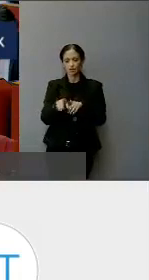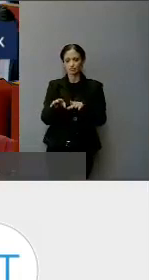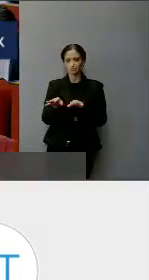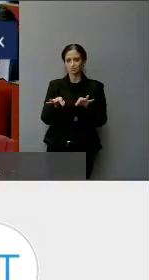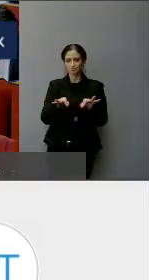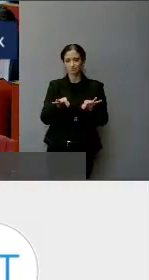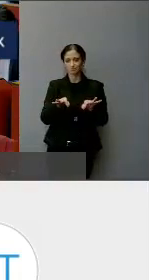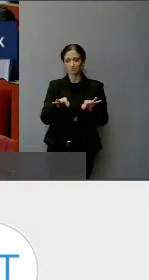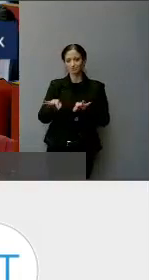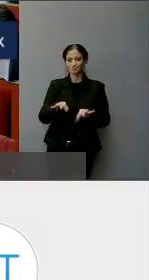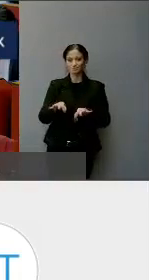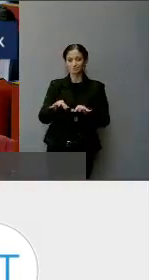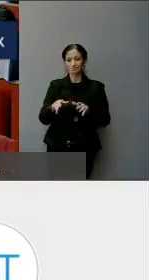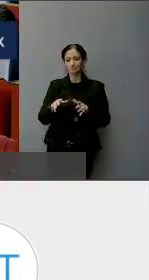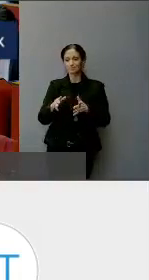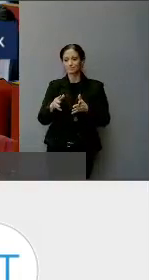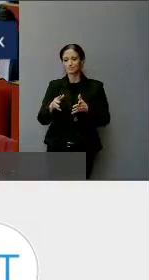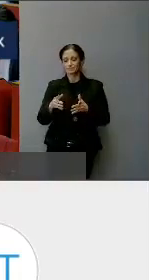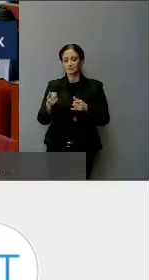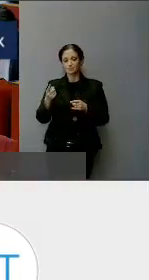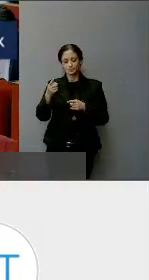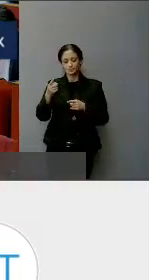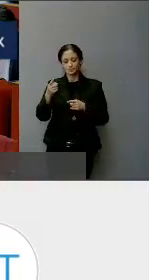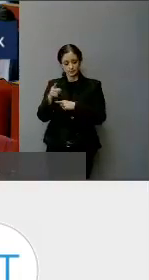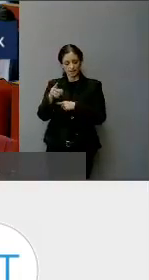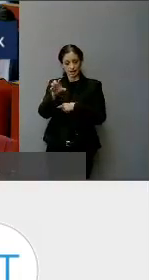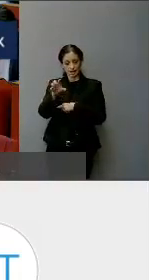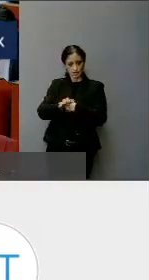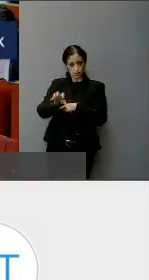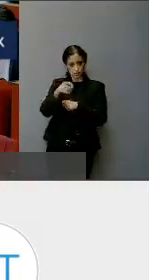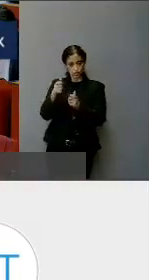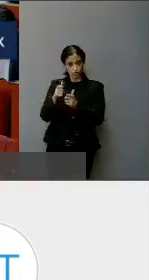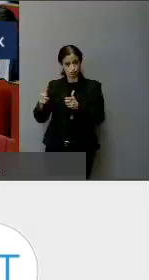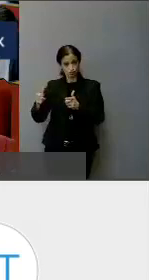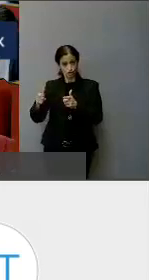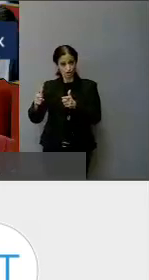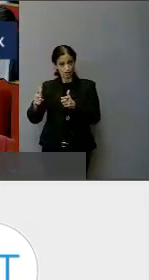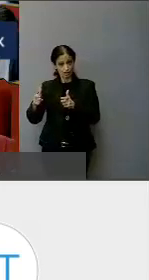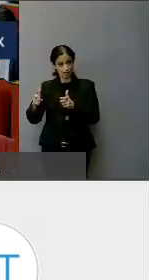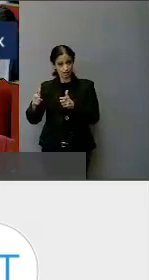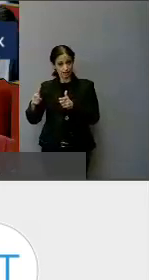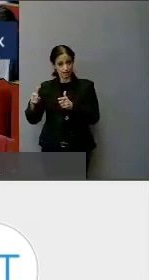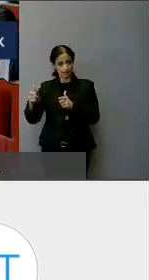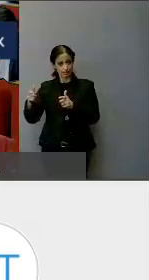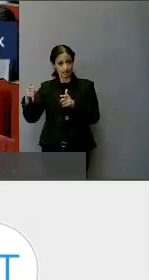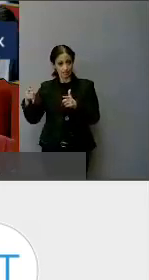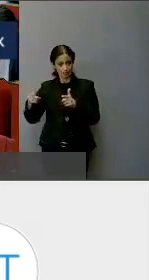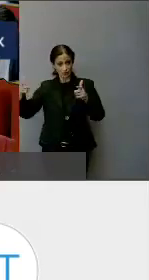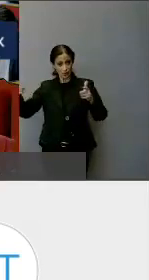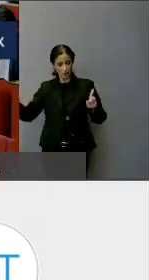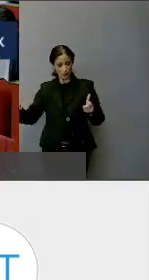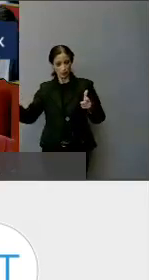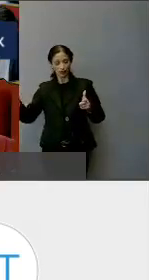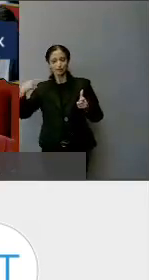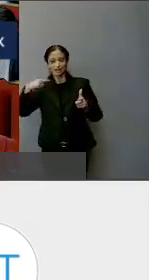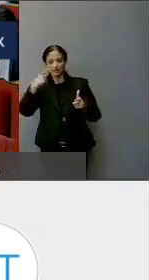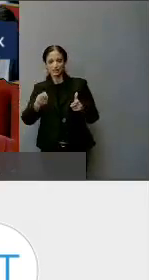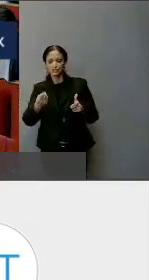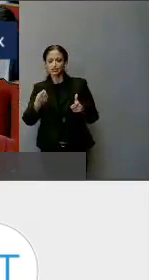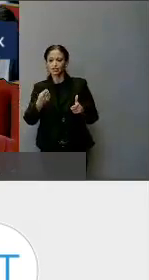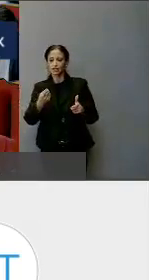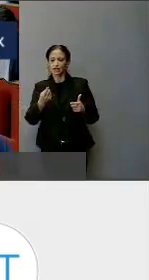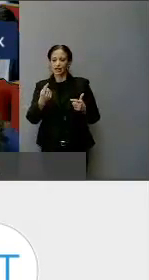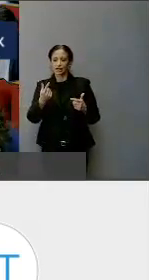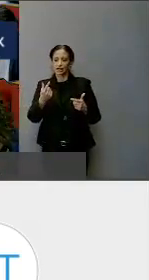sovraordinata sia la regione sia la città metropolitana dicono ragazzi così com'è non risponde la